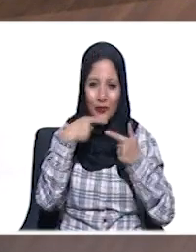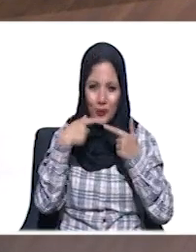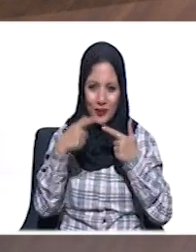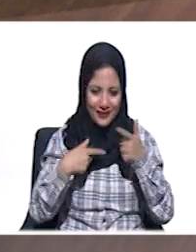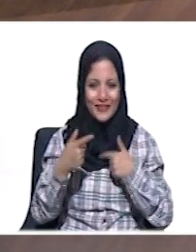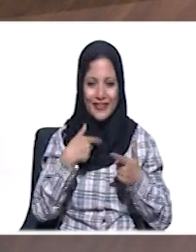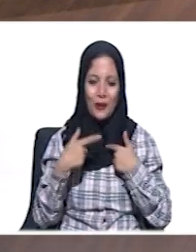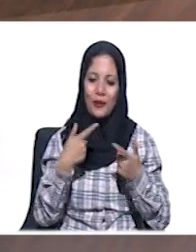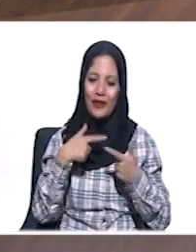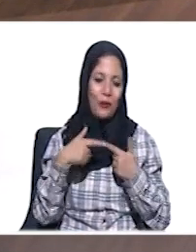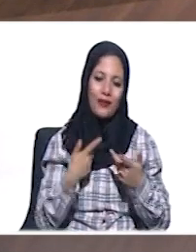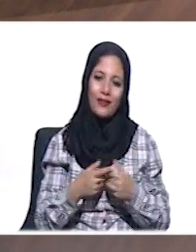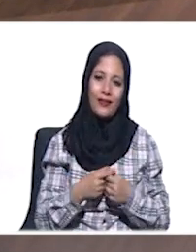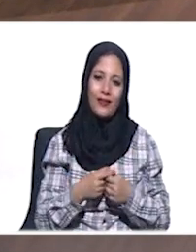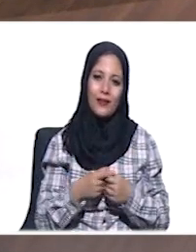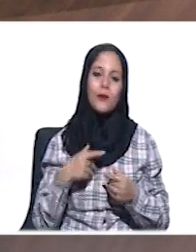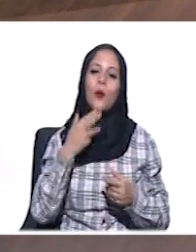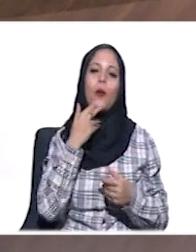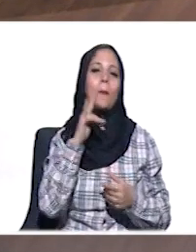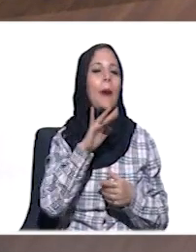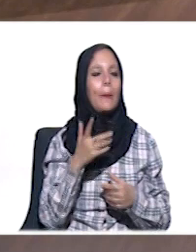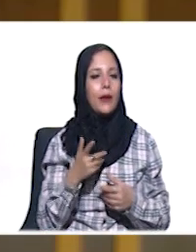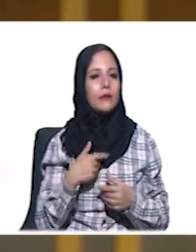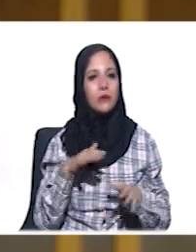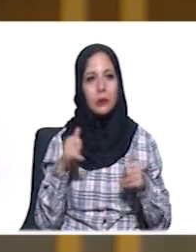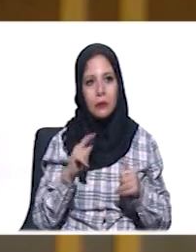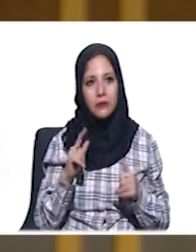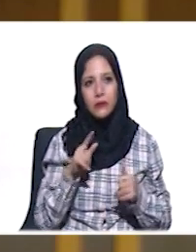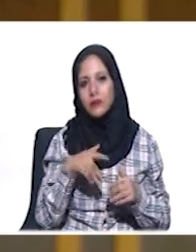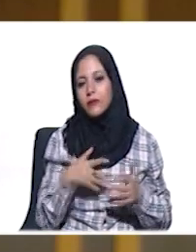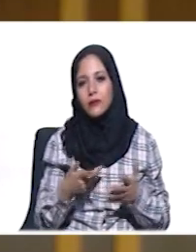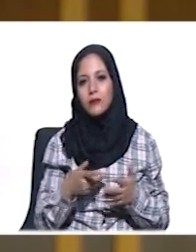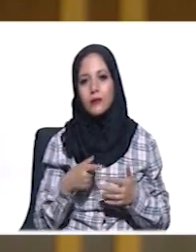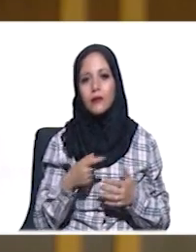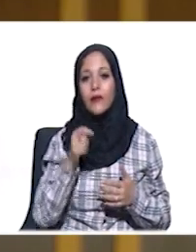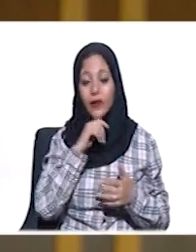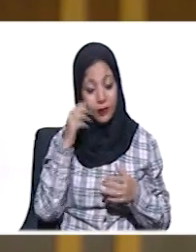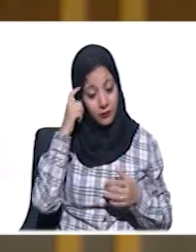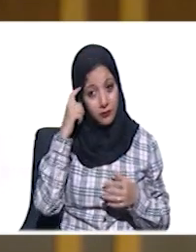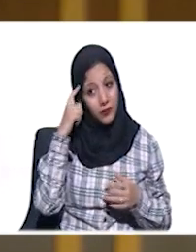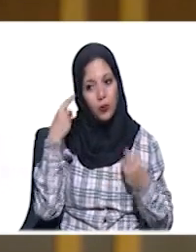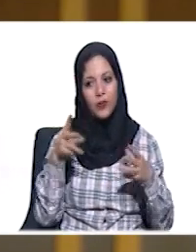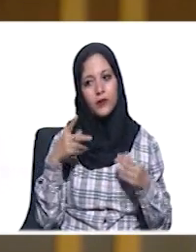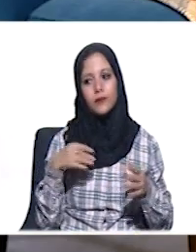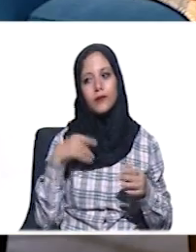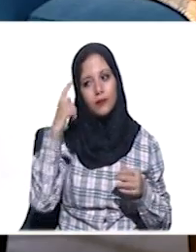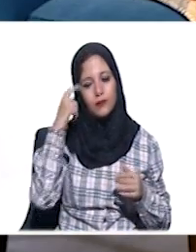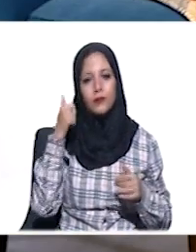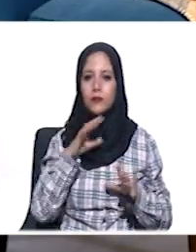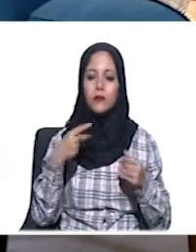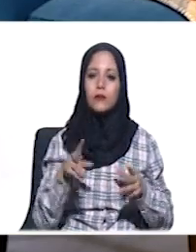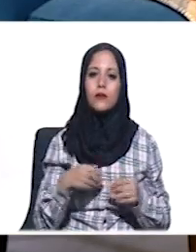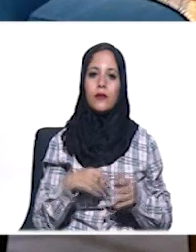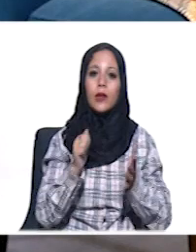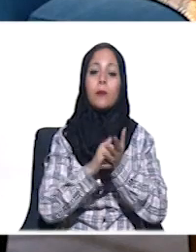كل حاجة. بيحب إيه ما بيحبش إيه؟ إيه بيزعل إيه ما بيزعلوش؟ هي خلاص اقتنعت إن مصطفى هيتجوز. وأنا كنت ناوية إن أنا